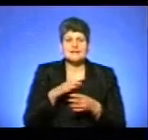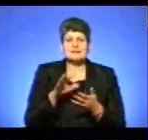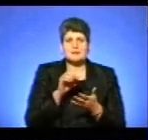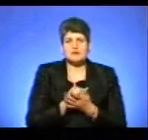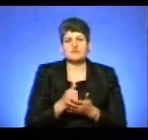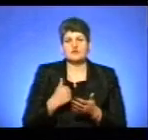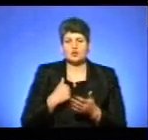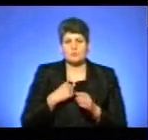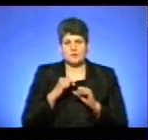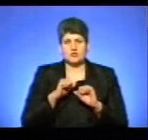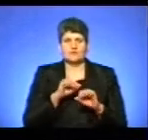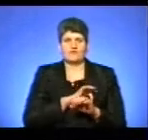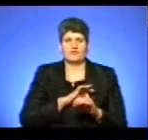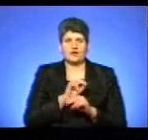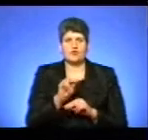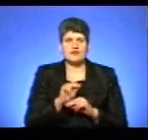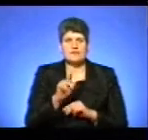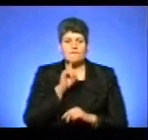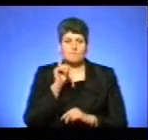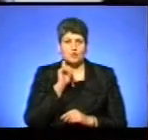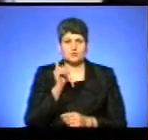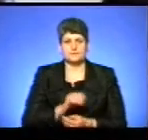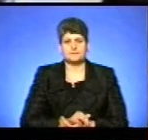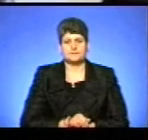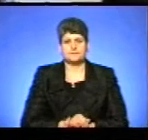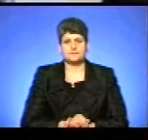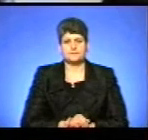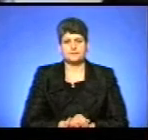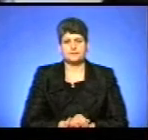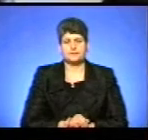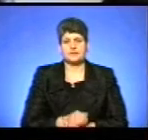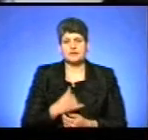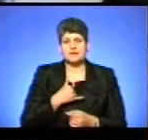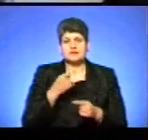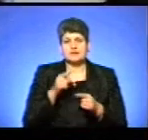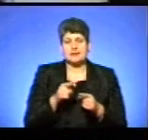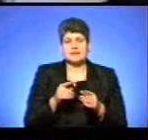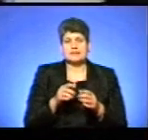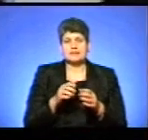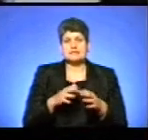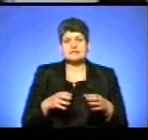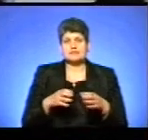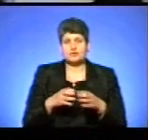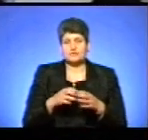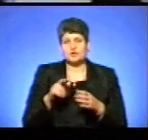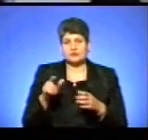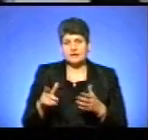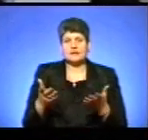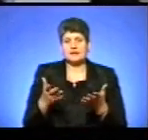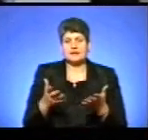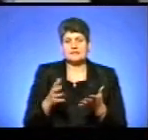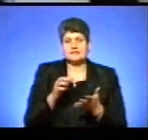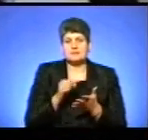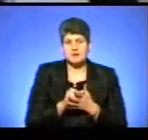займатимуться військово-патріотичним вихованням молоді. У нас ціле таке середовище людей, які займаються по